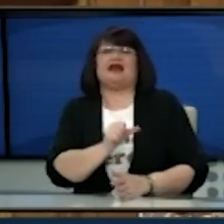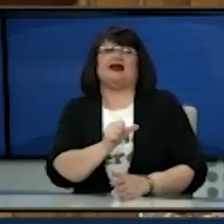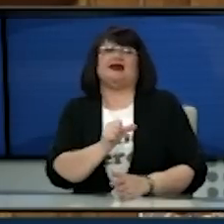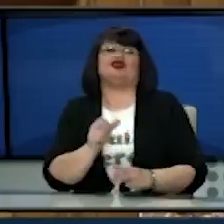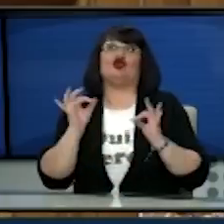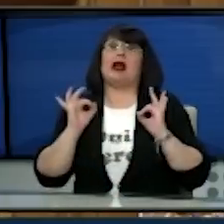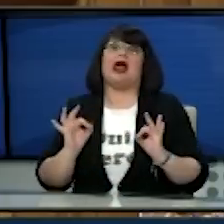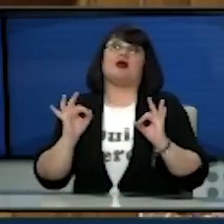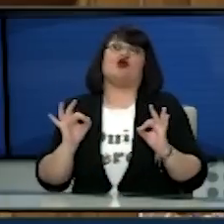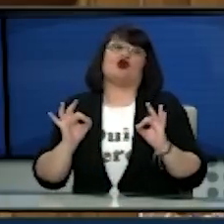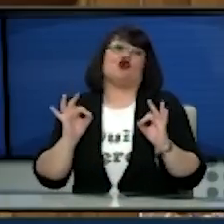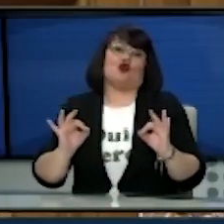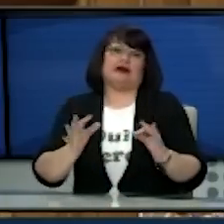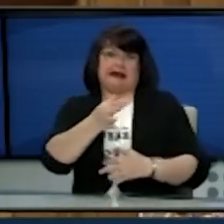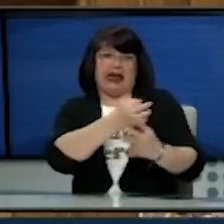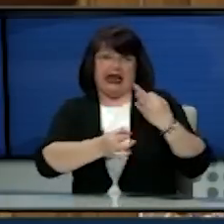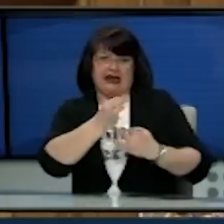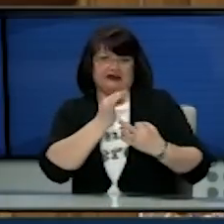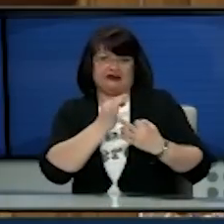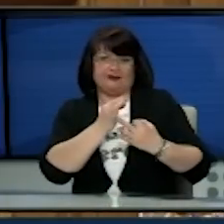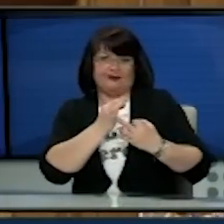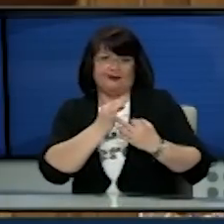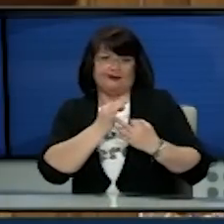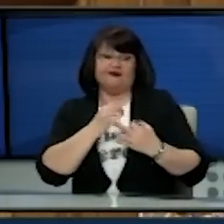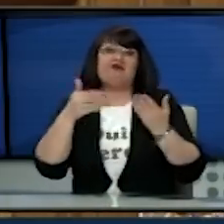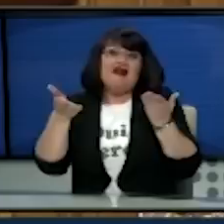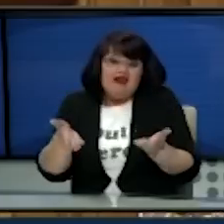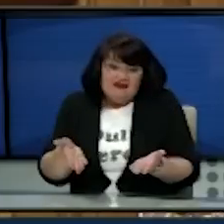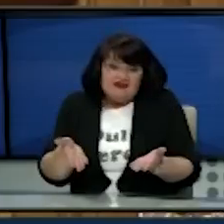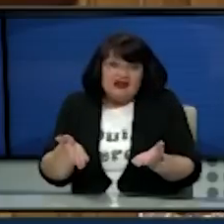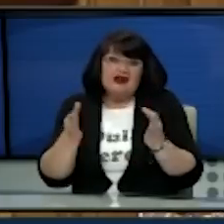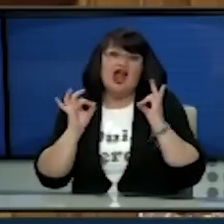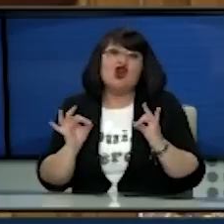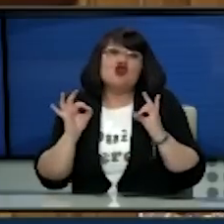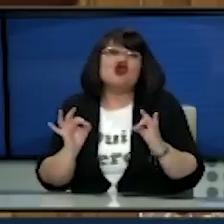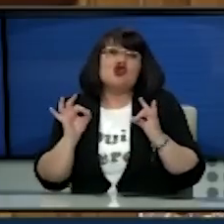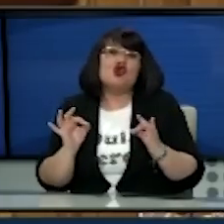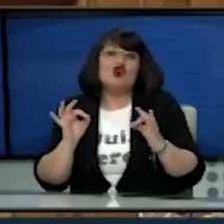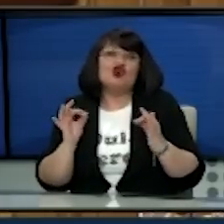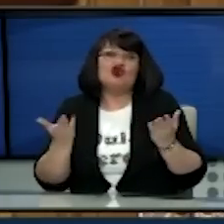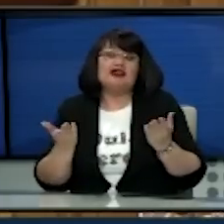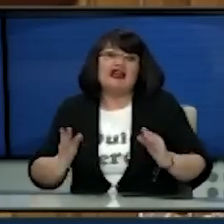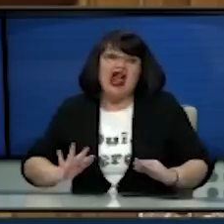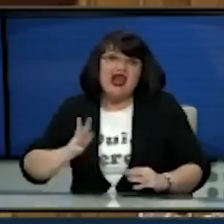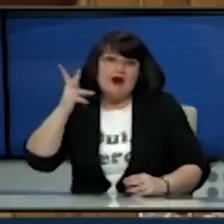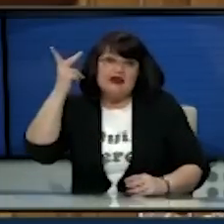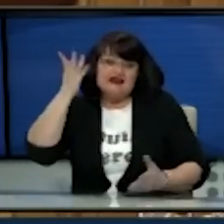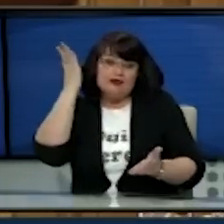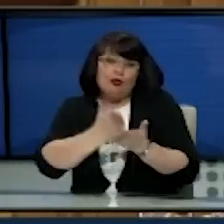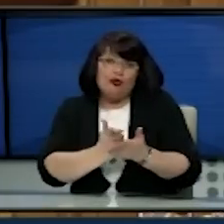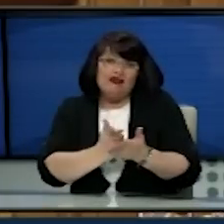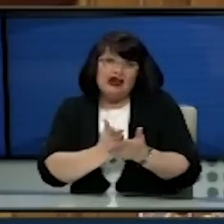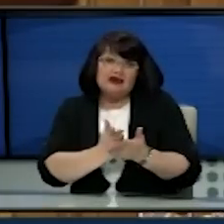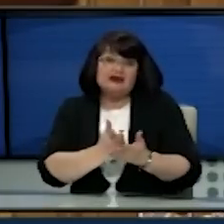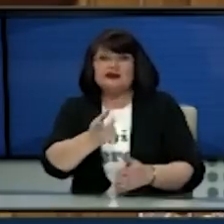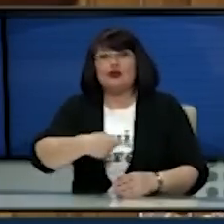περιβόητη κανονικότητα. Μα αυτή είναι η κανονικότητα, κυρίες και κύριοι, του δρόμου ανάπτυξης που επιλέξατε και που